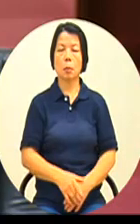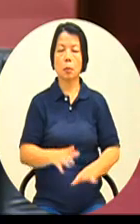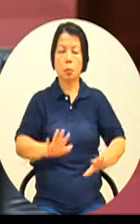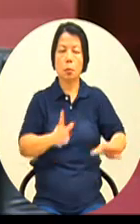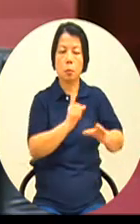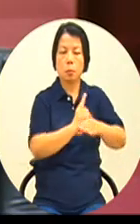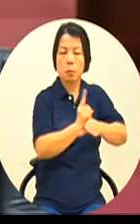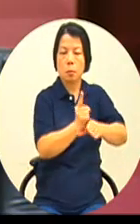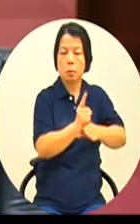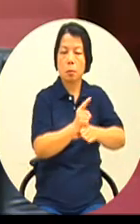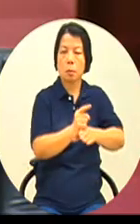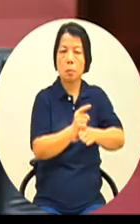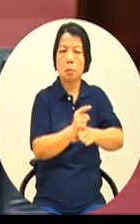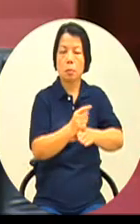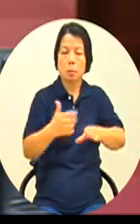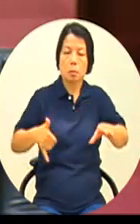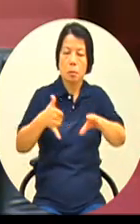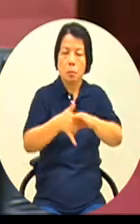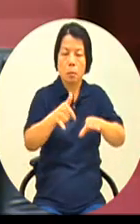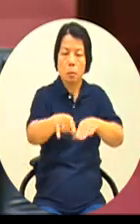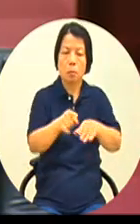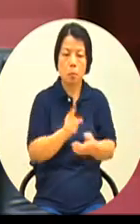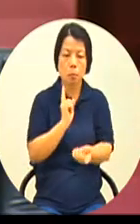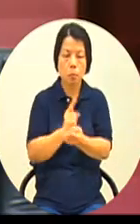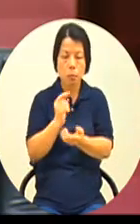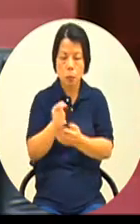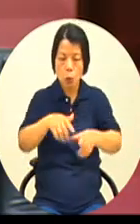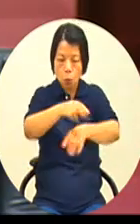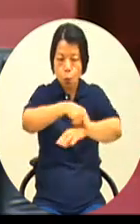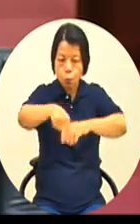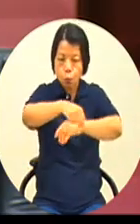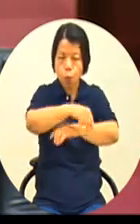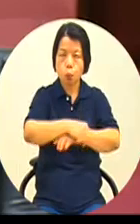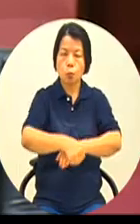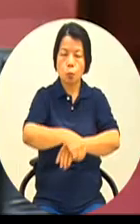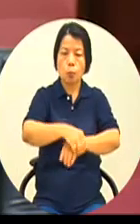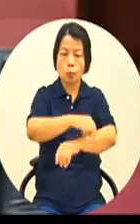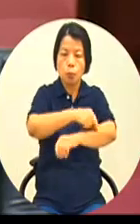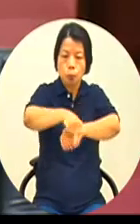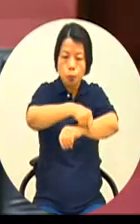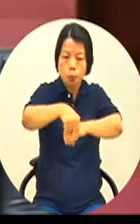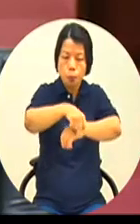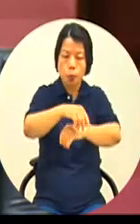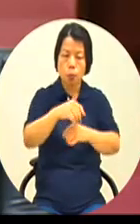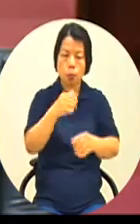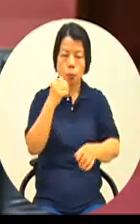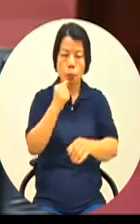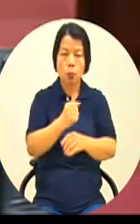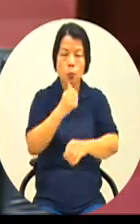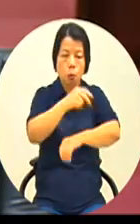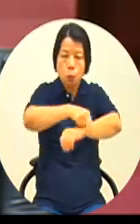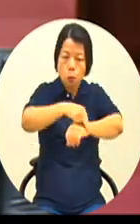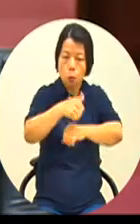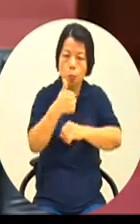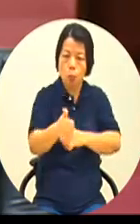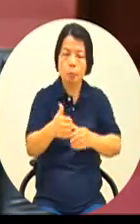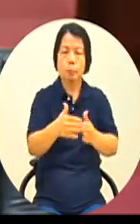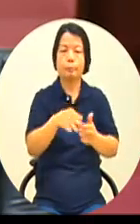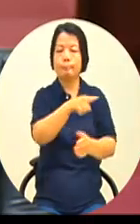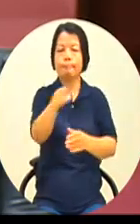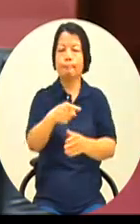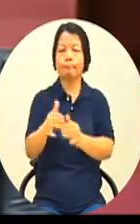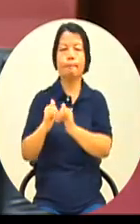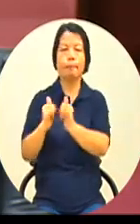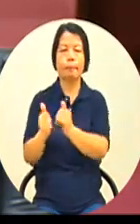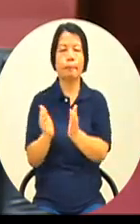对？哦，得到很多市民的一个好评呐、啊。哦，那个徐主任嘛，哈、哦，应该这代表，尤其是劳资啊、哦、和谐